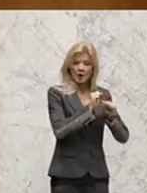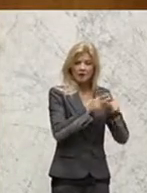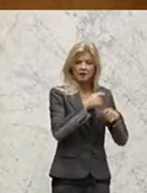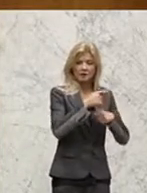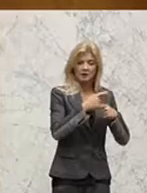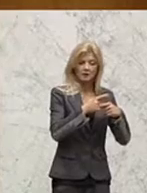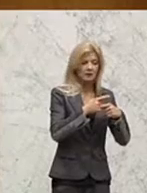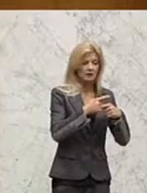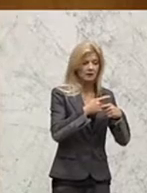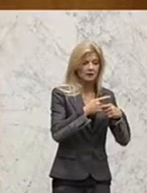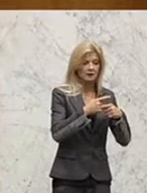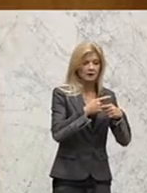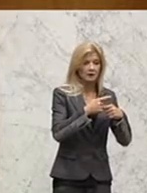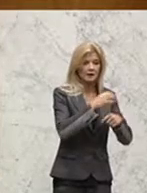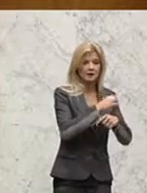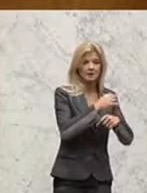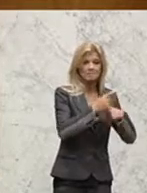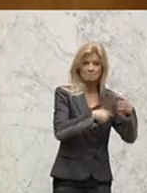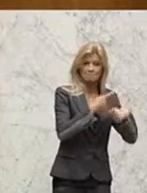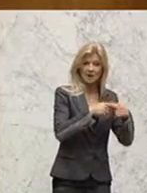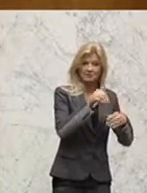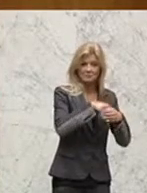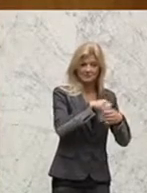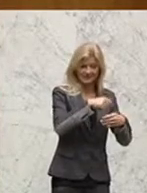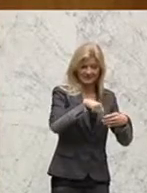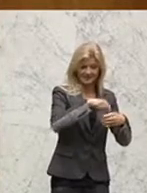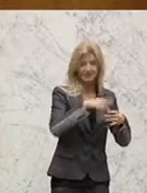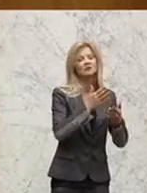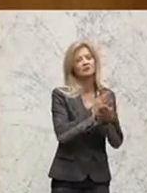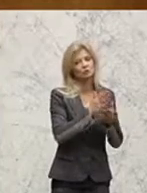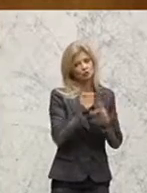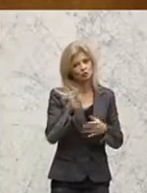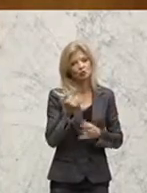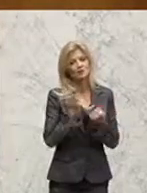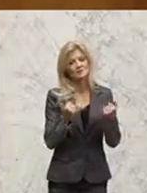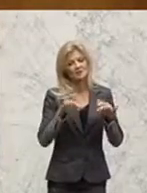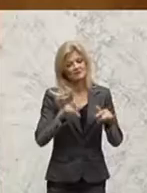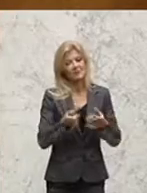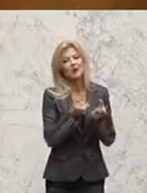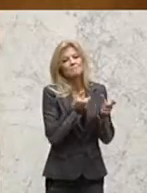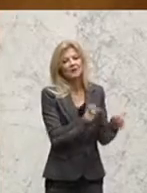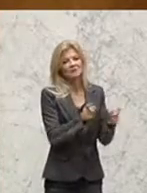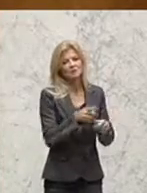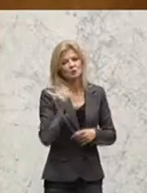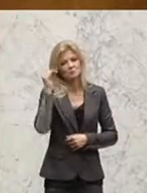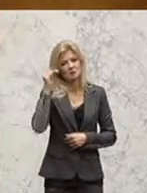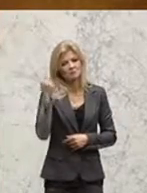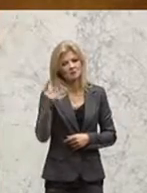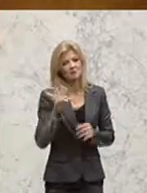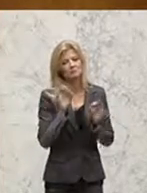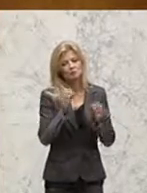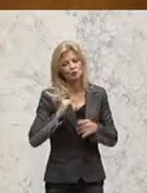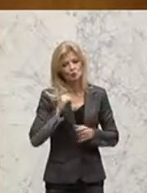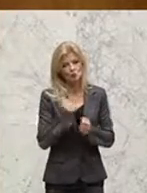werden Präventionsbeamte für die Jugendarbeit geschult Unsere Landesämter für Verfassungsschutz